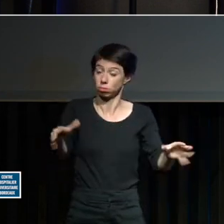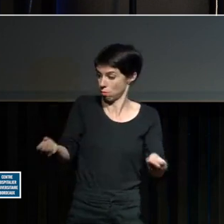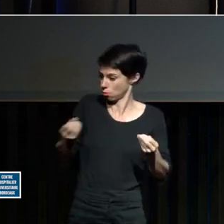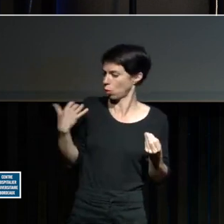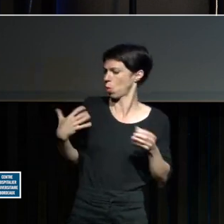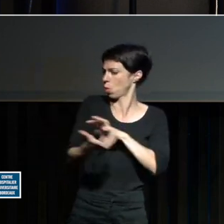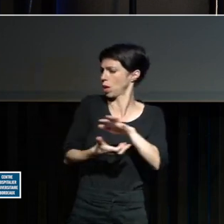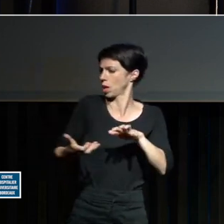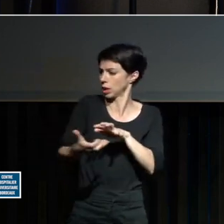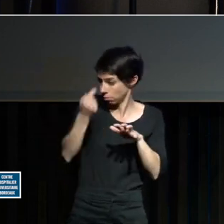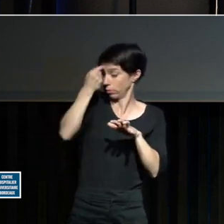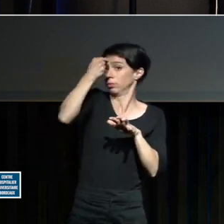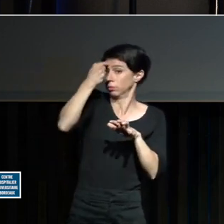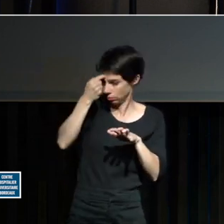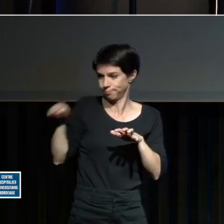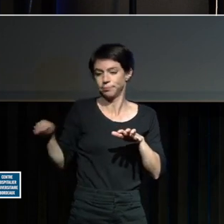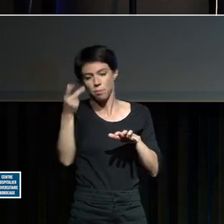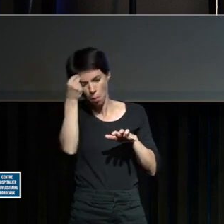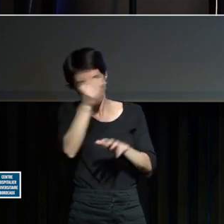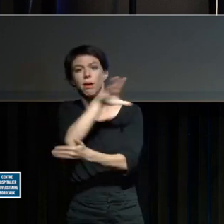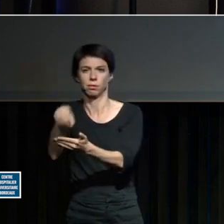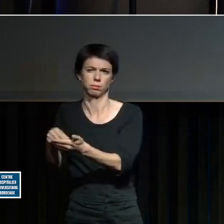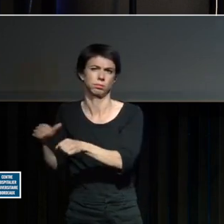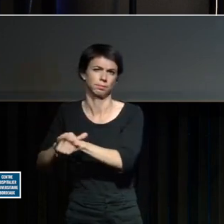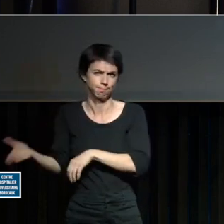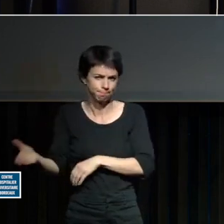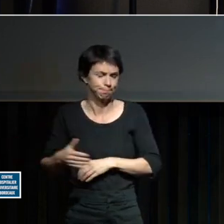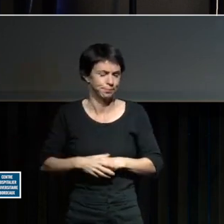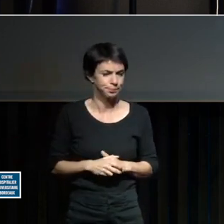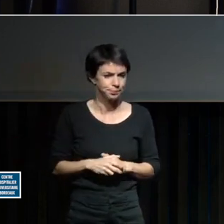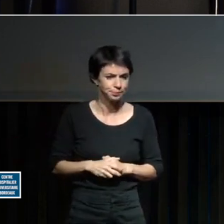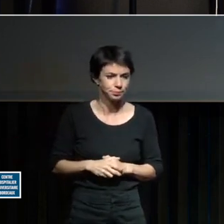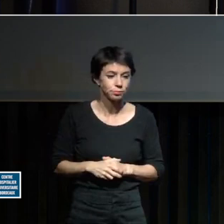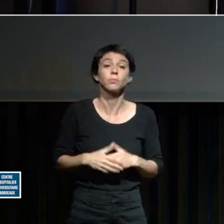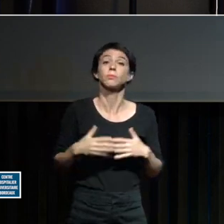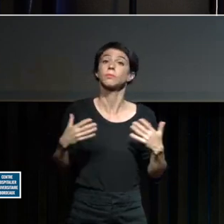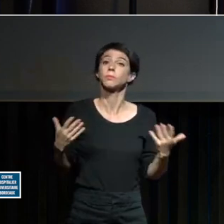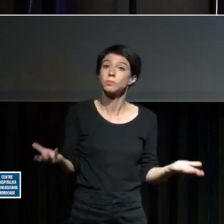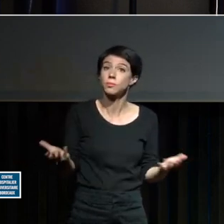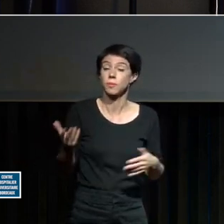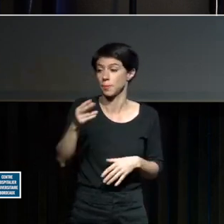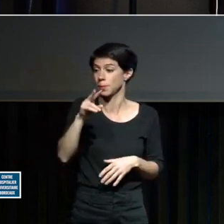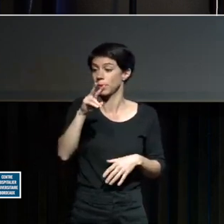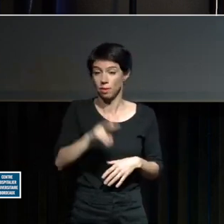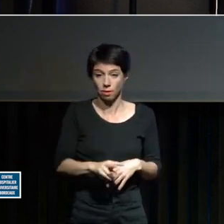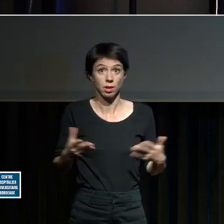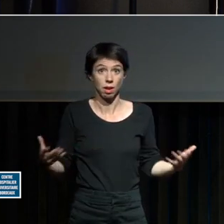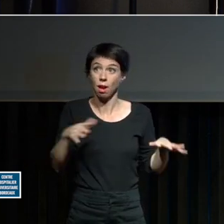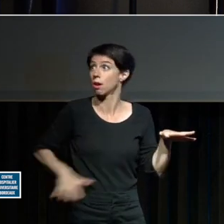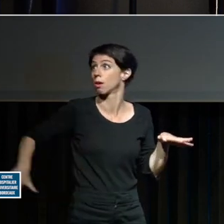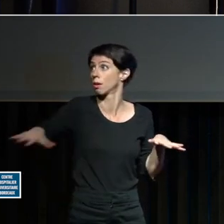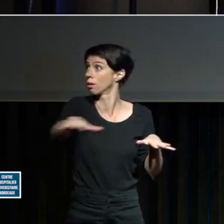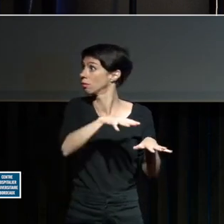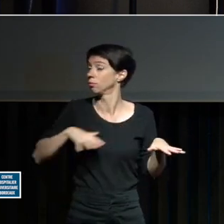exemple particulièrement marquant. Alors, afin d'illustrer l'omniprésence de ces écrans et de ces outils numériques